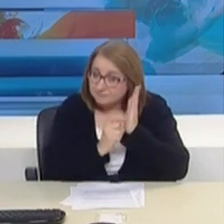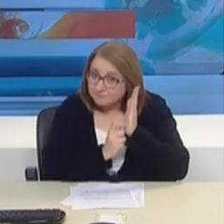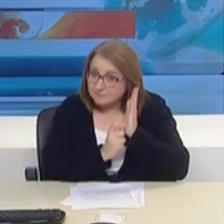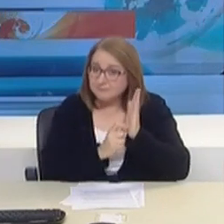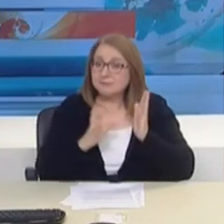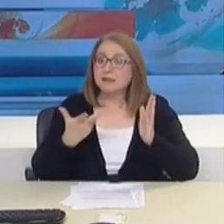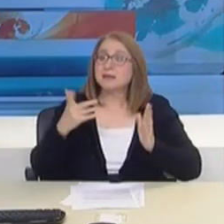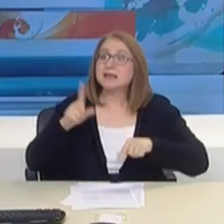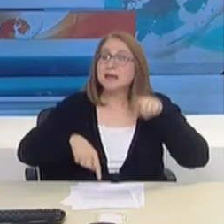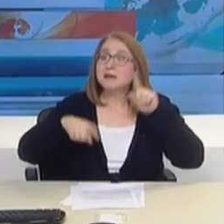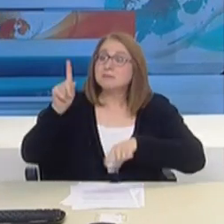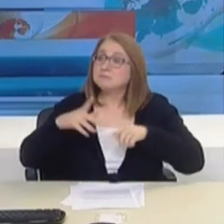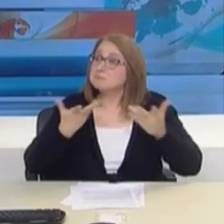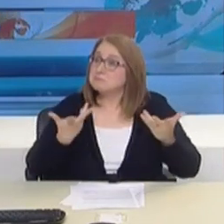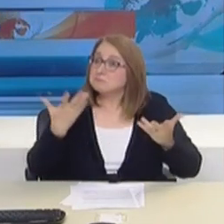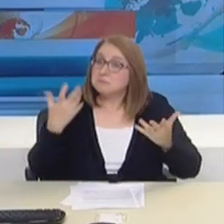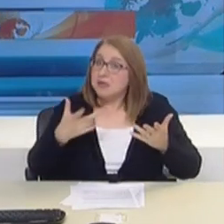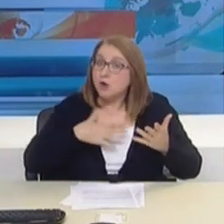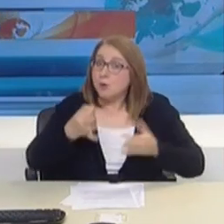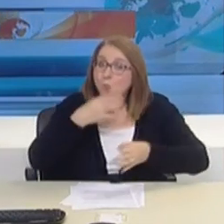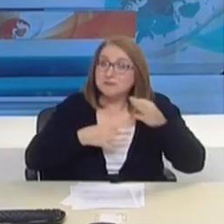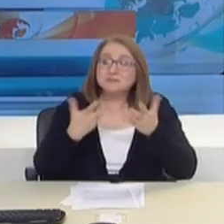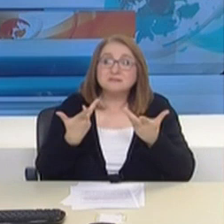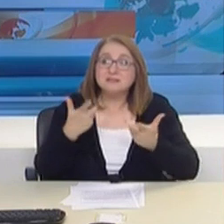διαμαρτυρίες πολιτών σχετικά με πτήσεις από την Ισπανία?